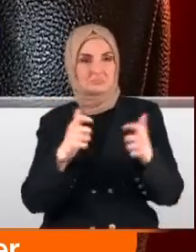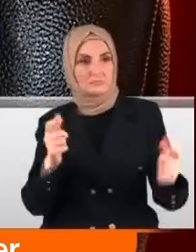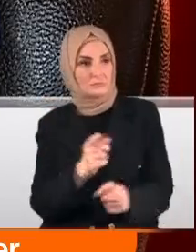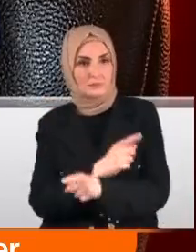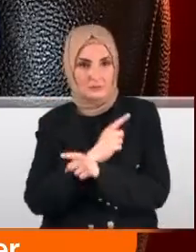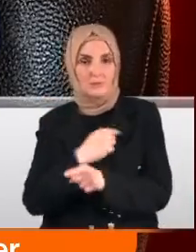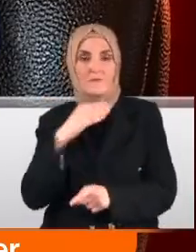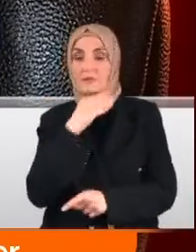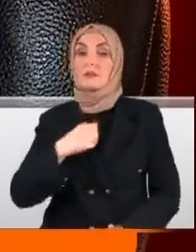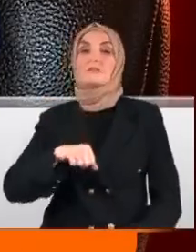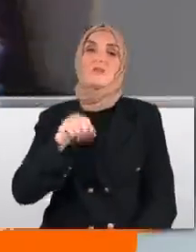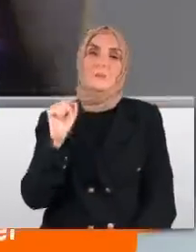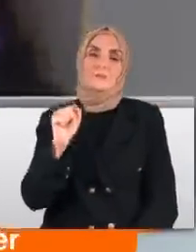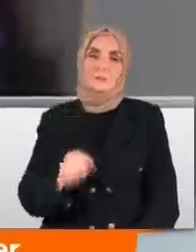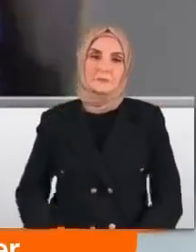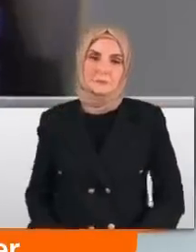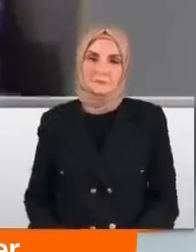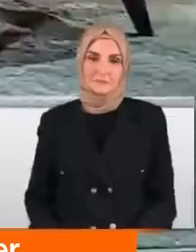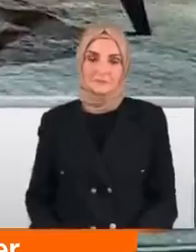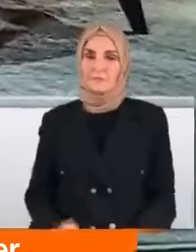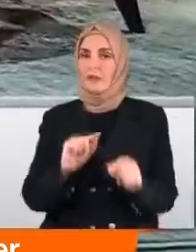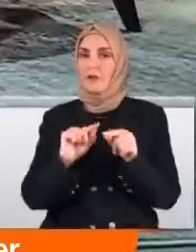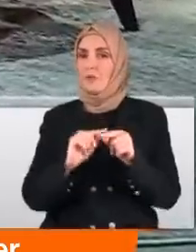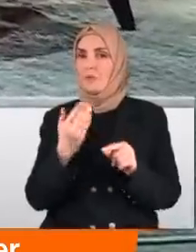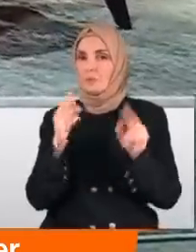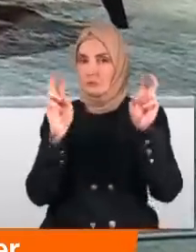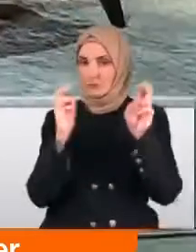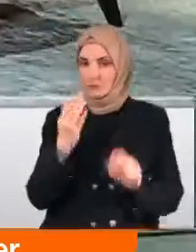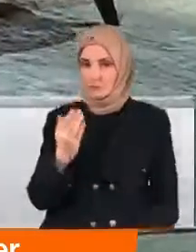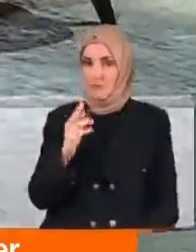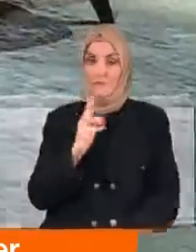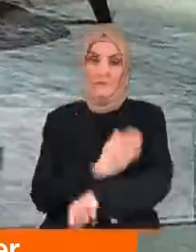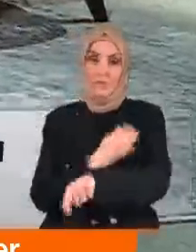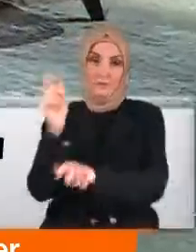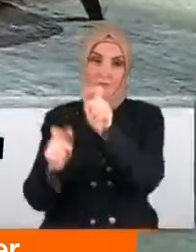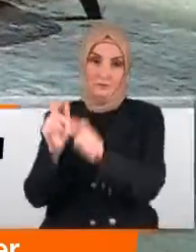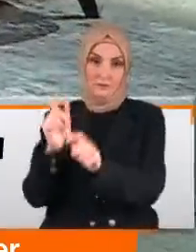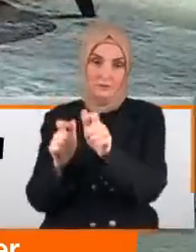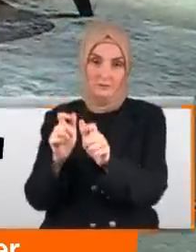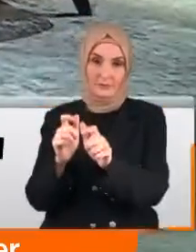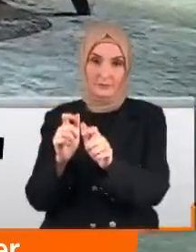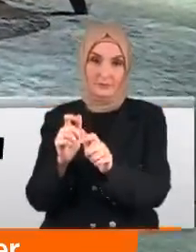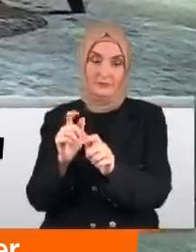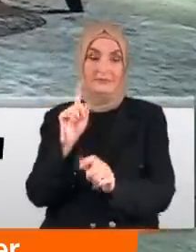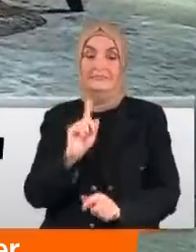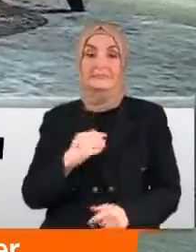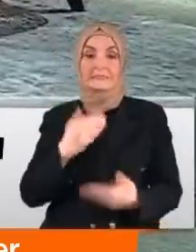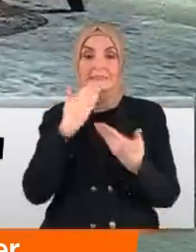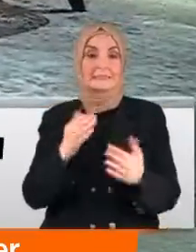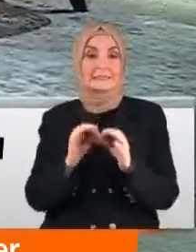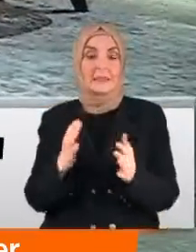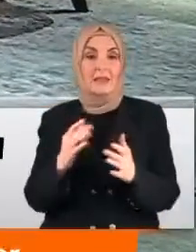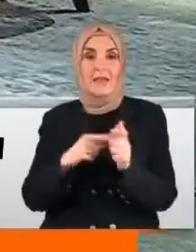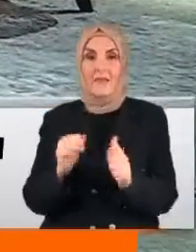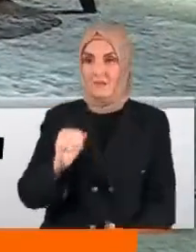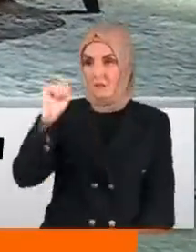asla fırsat vermeyiz. Ve ekonomi. Vatandaşlarımızı bir defa ne demiştik? Enflasyona